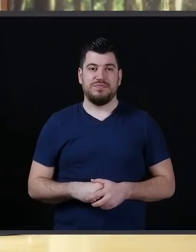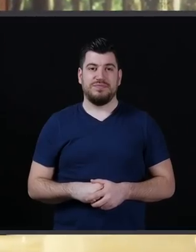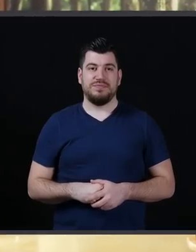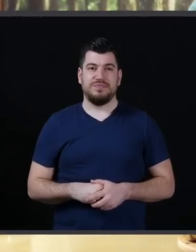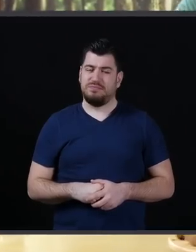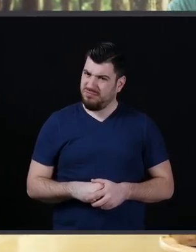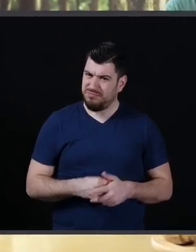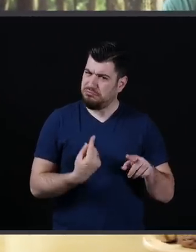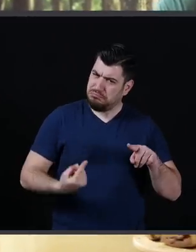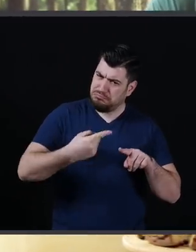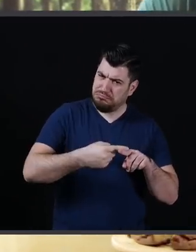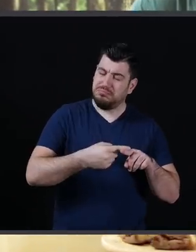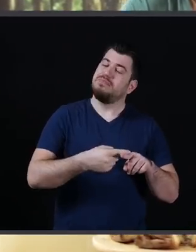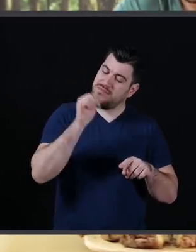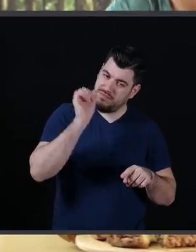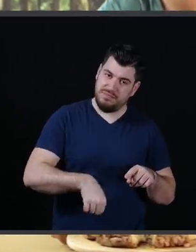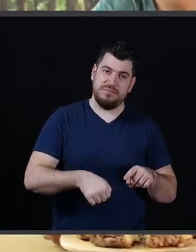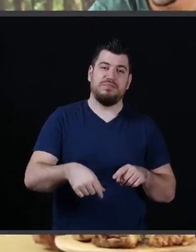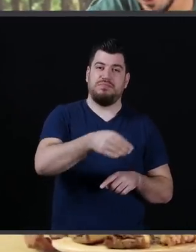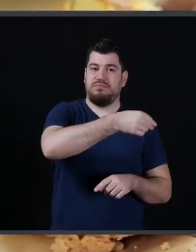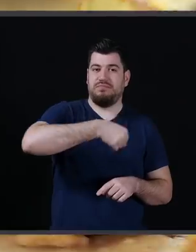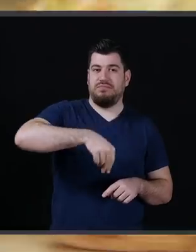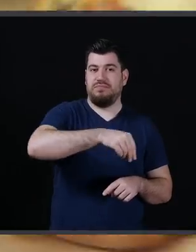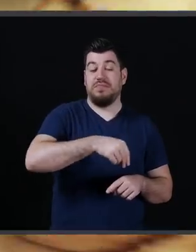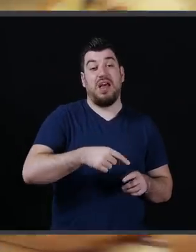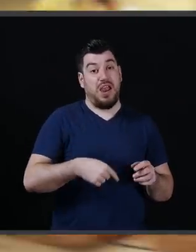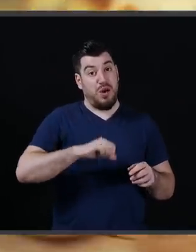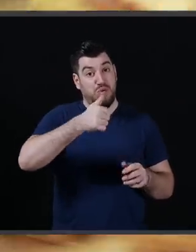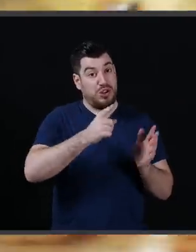Θα ρίξω και άλλη. Θα ρίξω. Αλλά πρώτα πρέπει να γυρίσω.